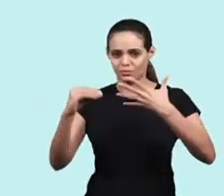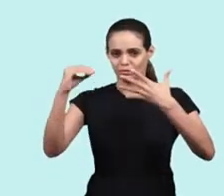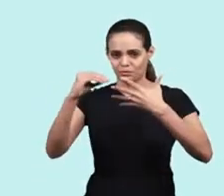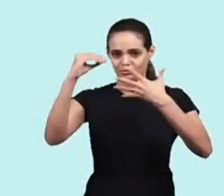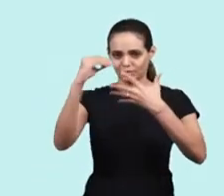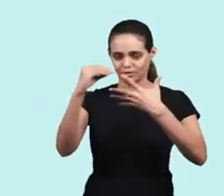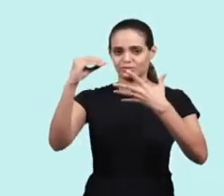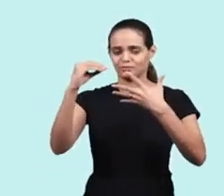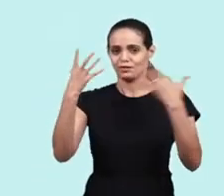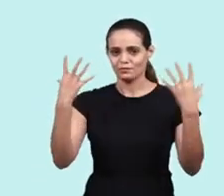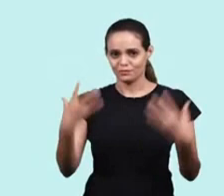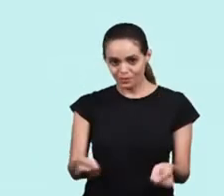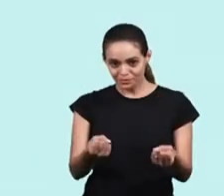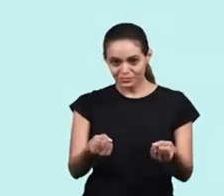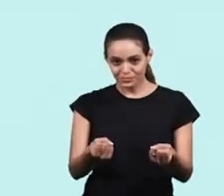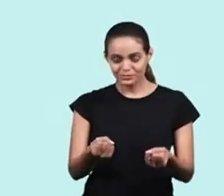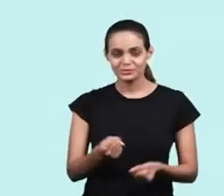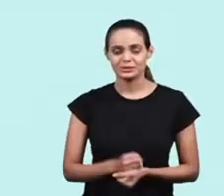der kleine Finger für das C.